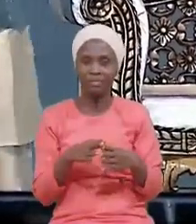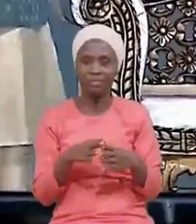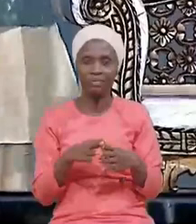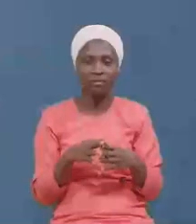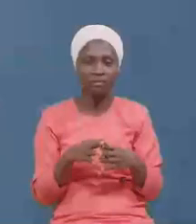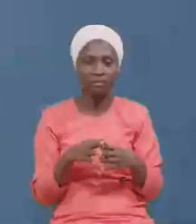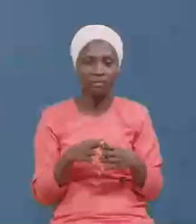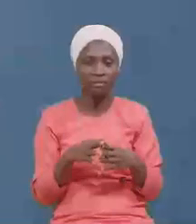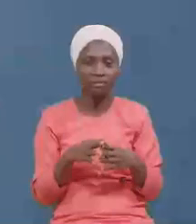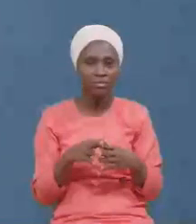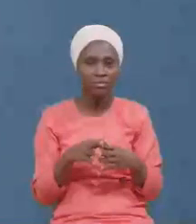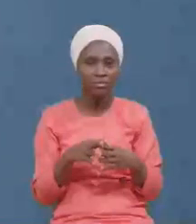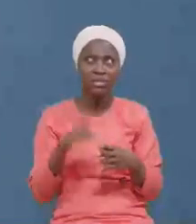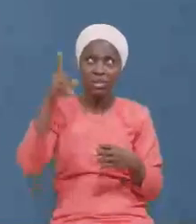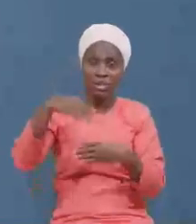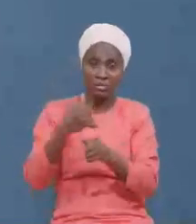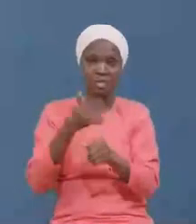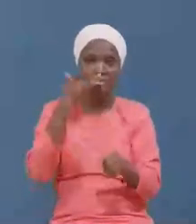Il a fait une promesse.